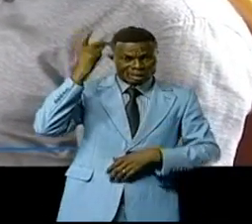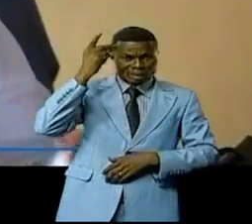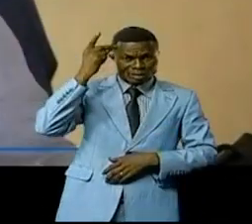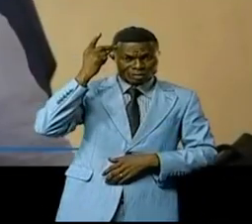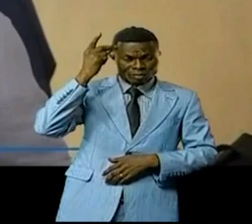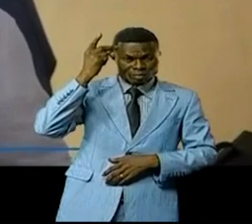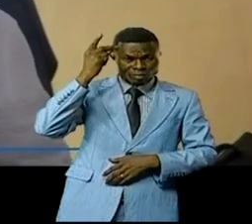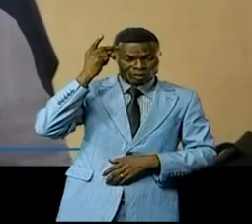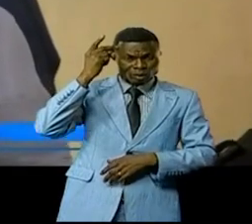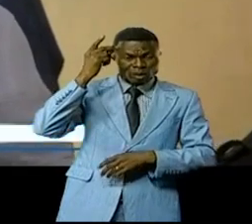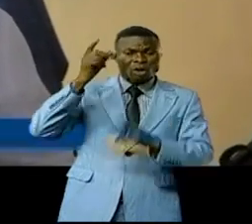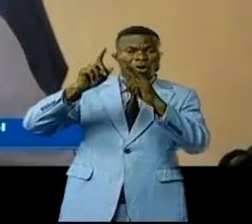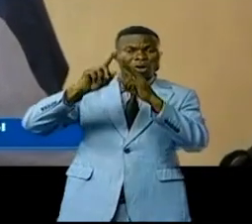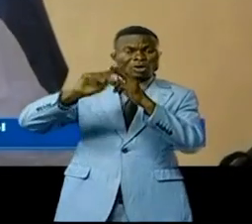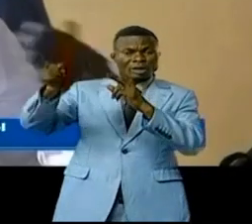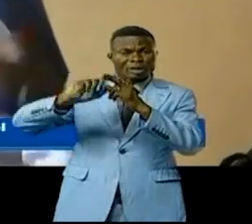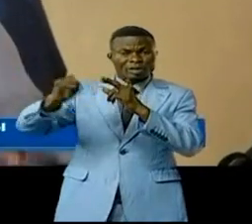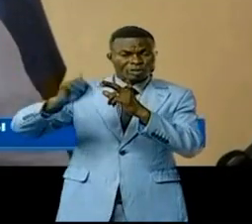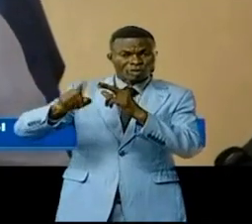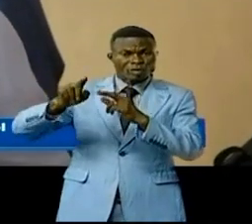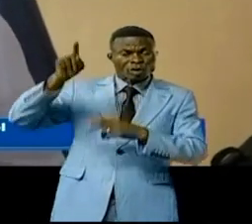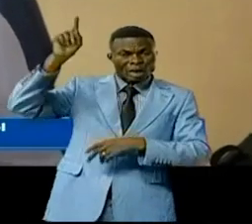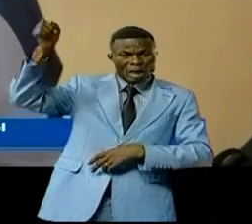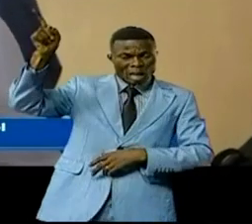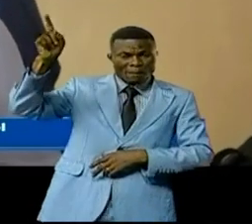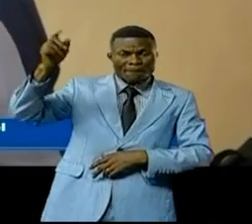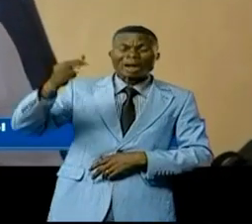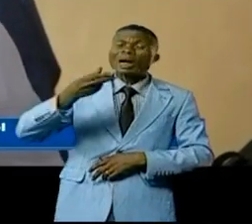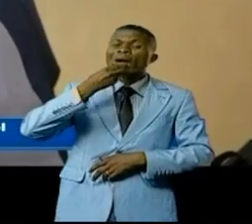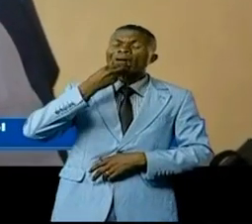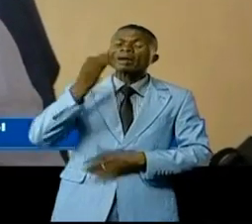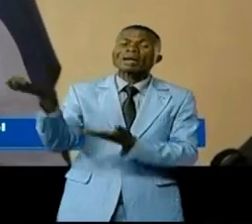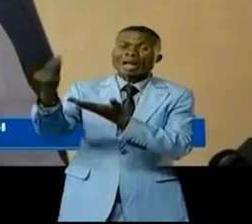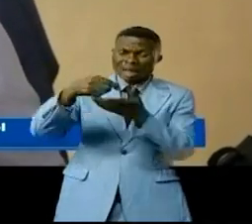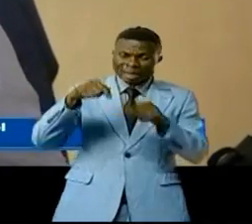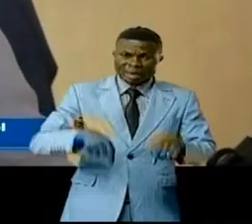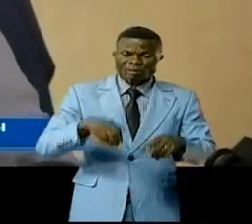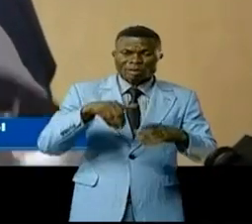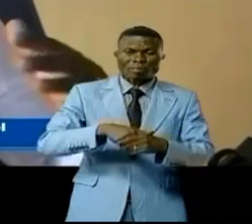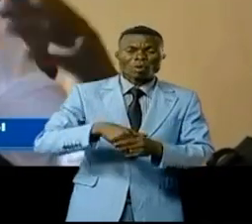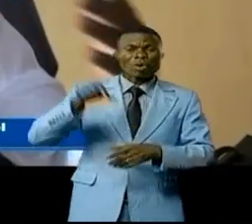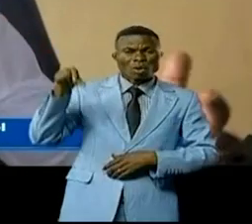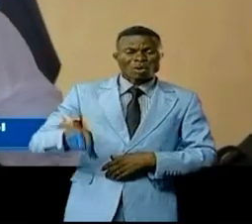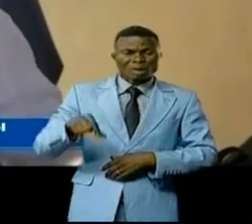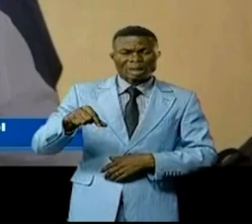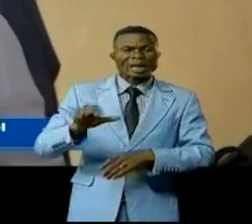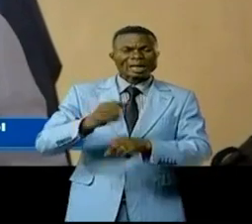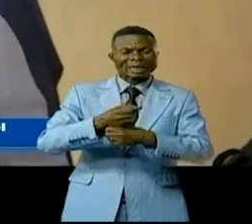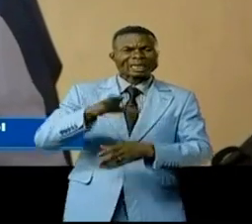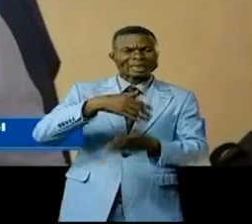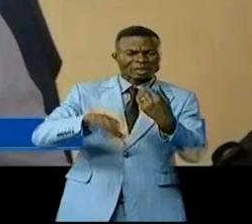des rescapés de Kanyamakassese, qui sont revenus dans les différents quartiers en Ngaliema, et ils commencent à s'aimer